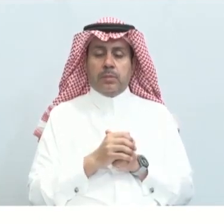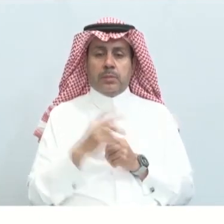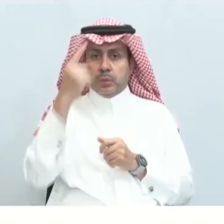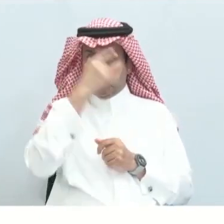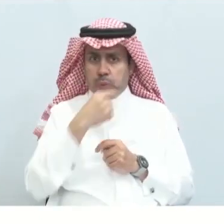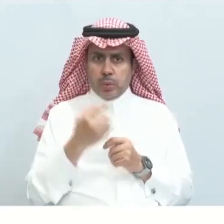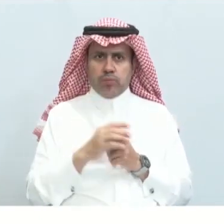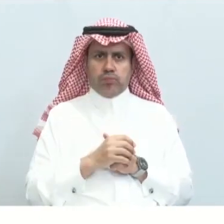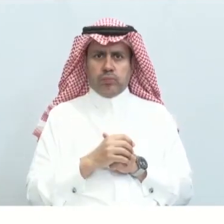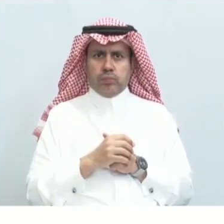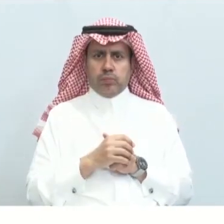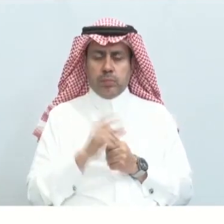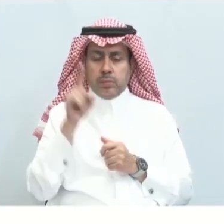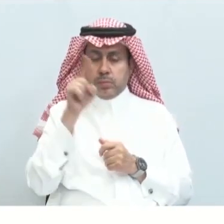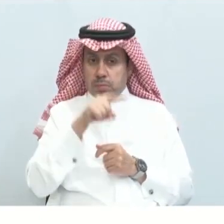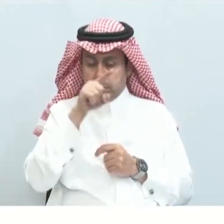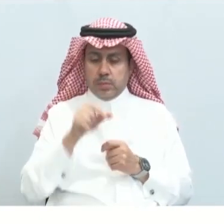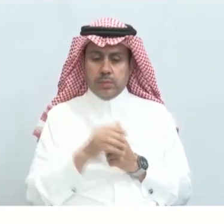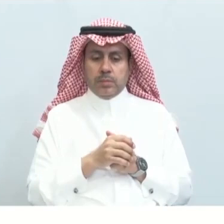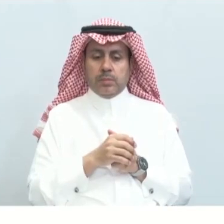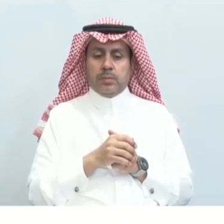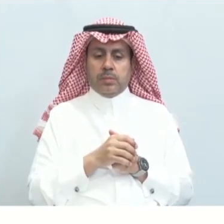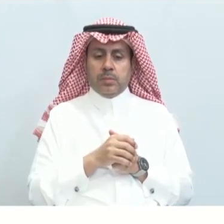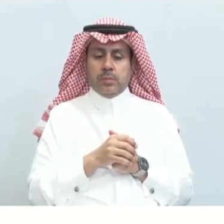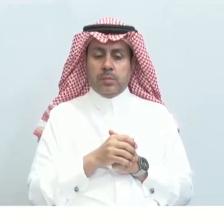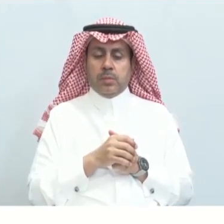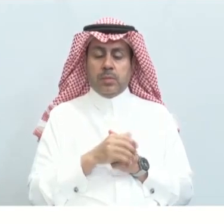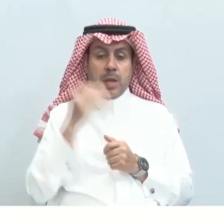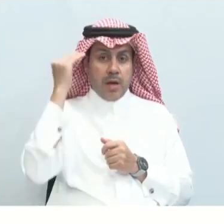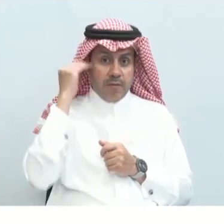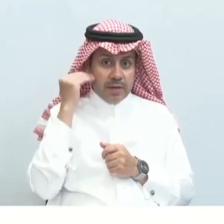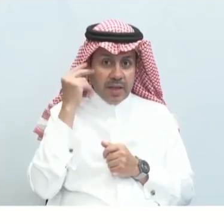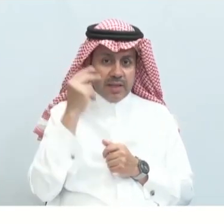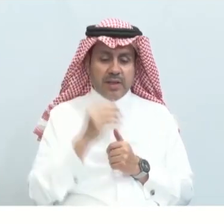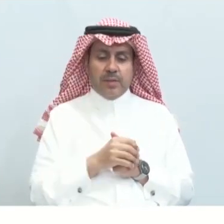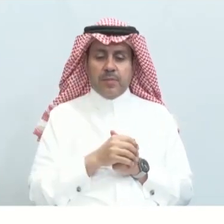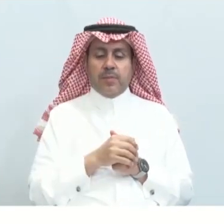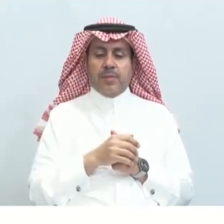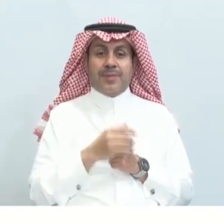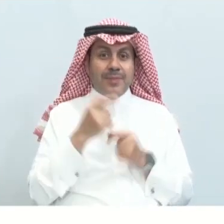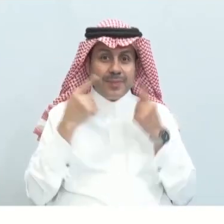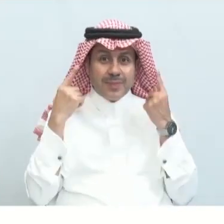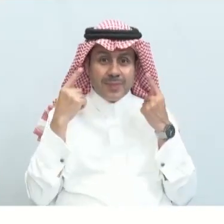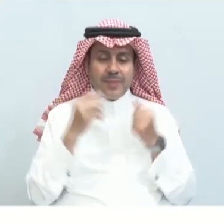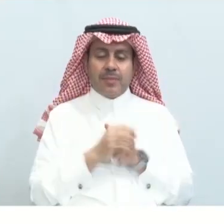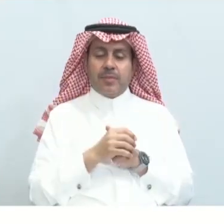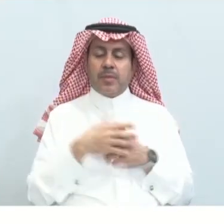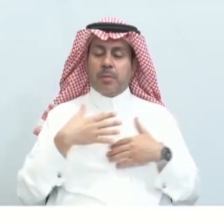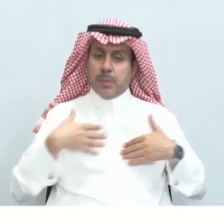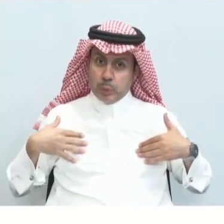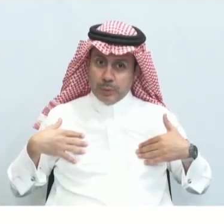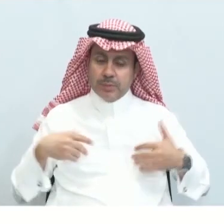اذا لا نضع دائره ما رايكم بهذه الفتاه ربما زال عنها الشيء الذي كان يؤذيها هي